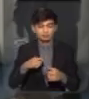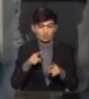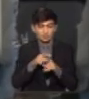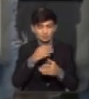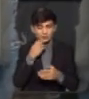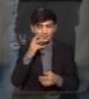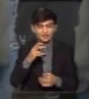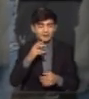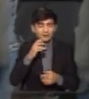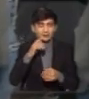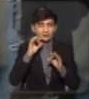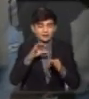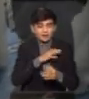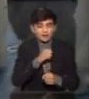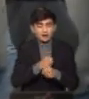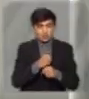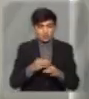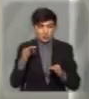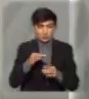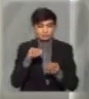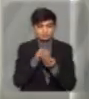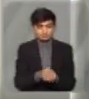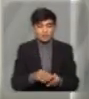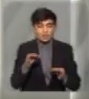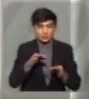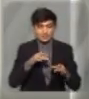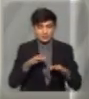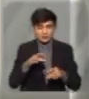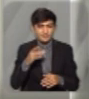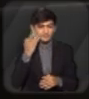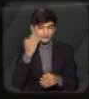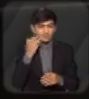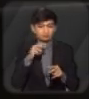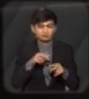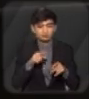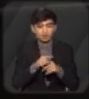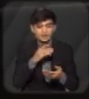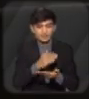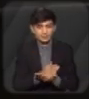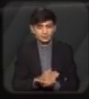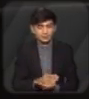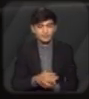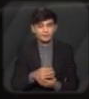работу с прихожанами по разъяснению правил погребения ведут постоянно.